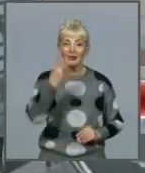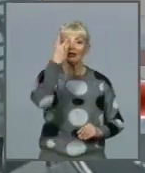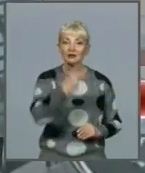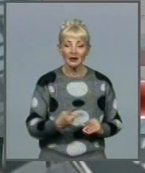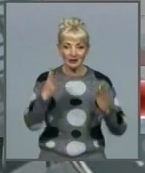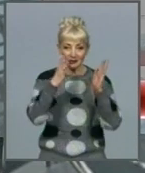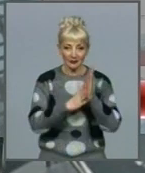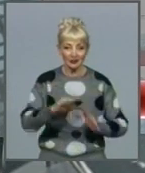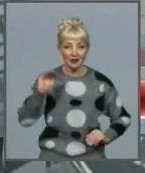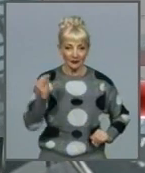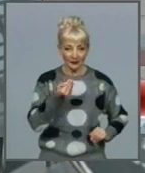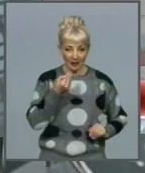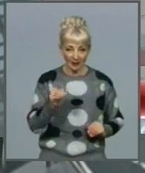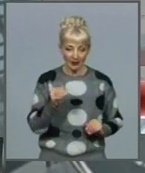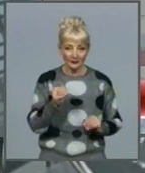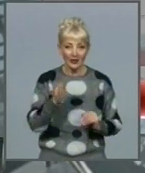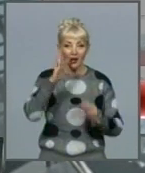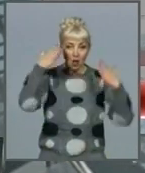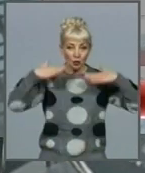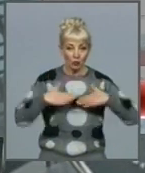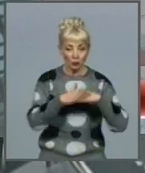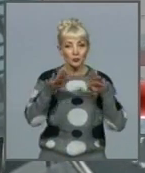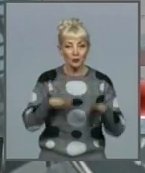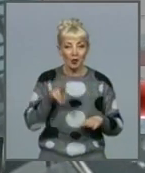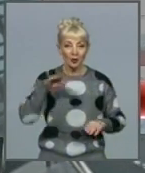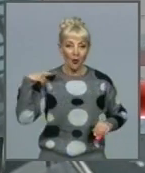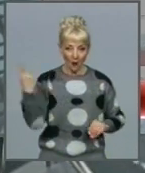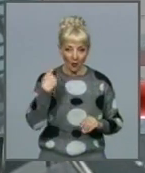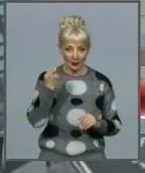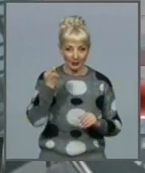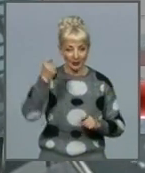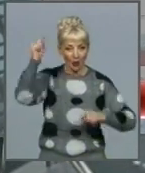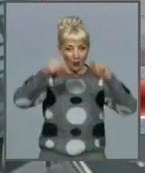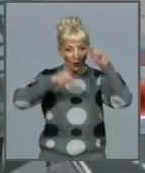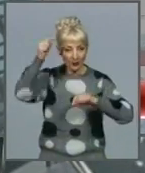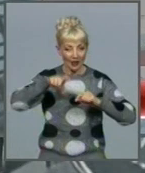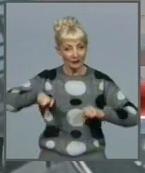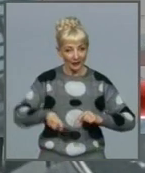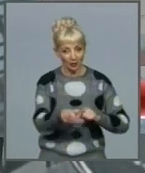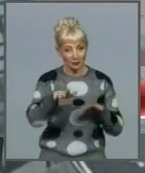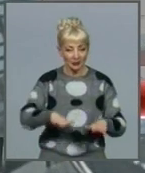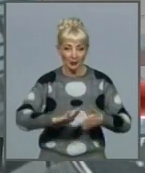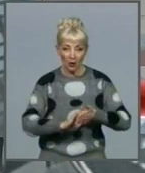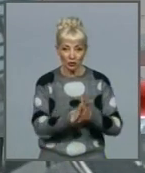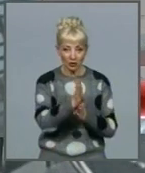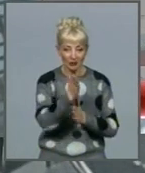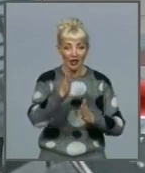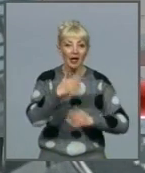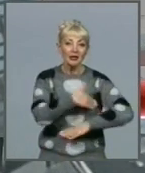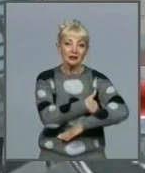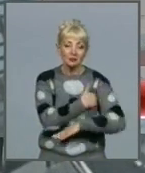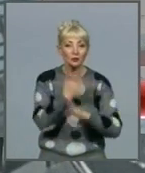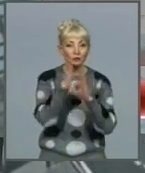29 лютого. Вночі місцями по області невеликі опади. На дорогах місцями ожеледиться. Температура повітря вночі від